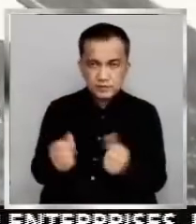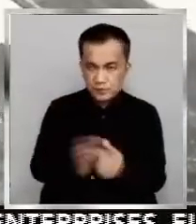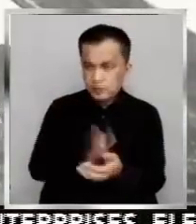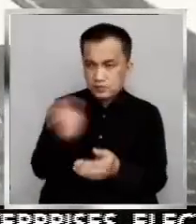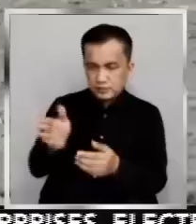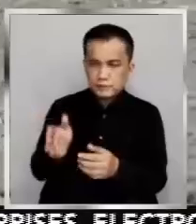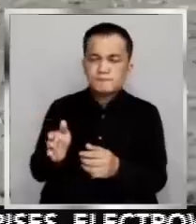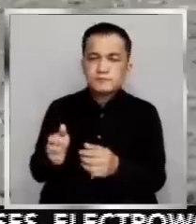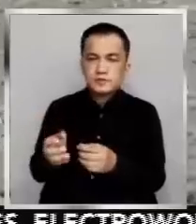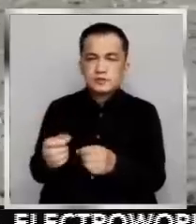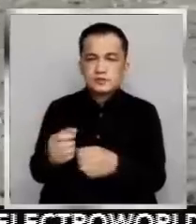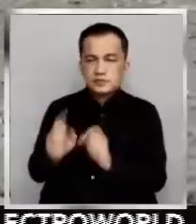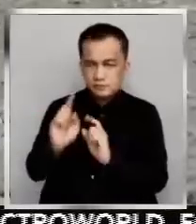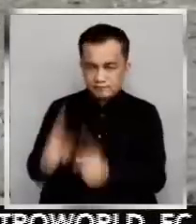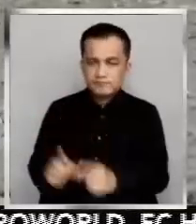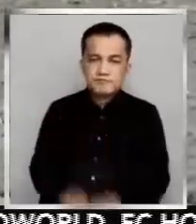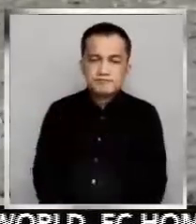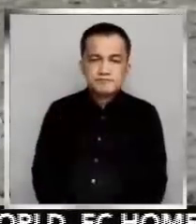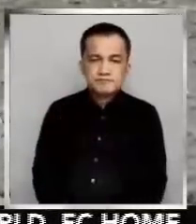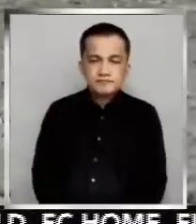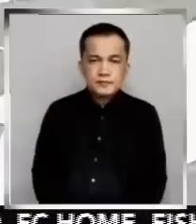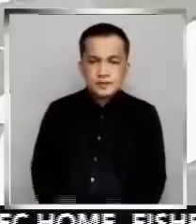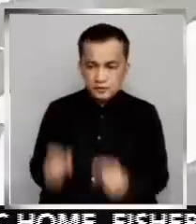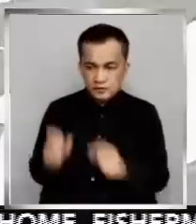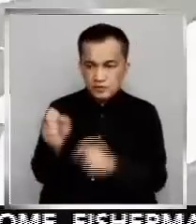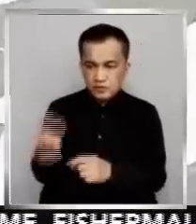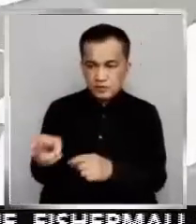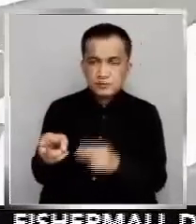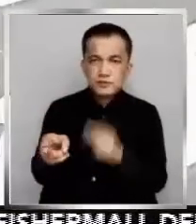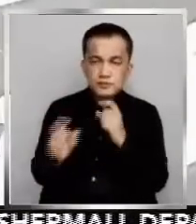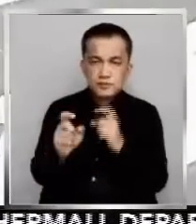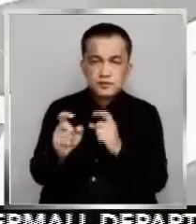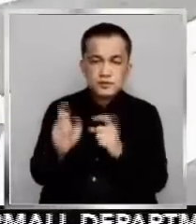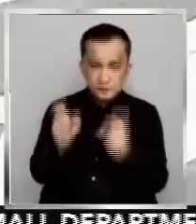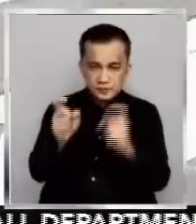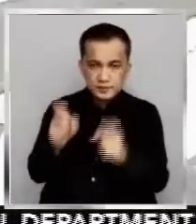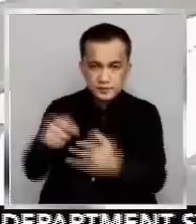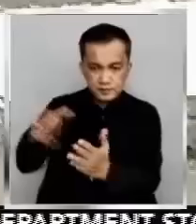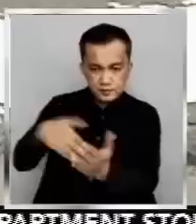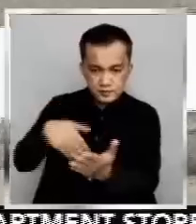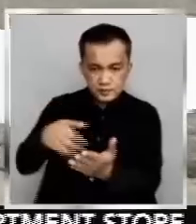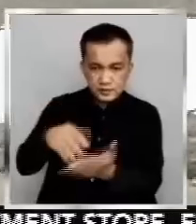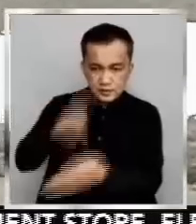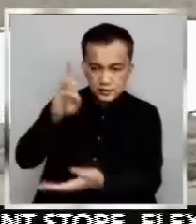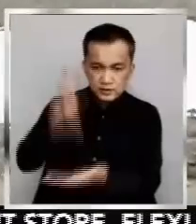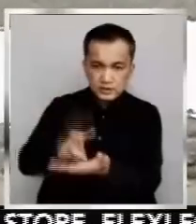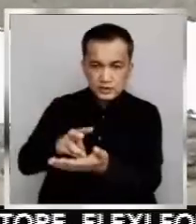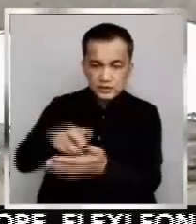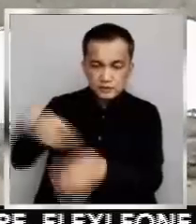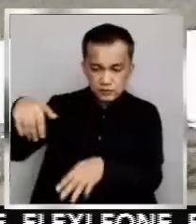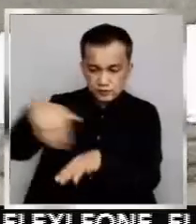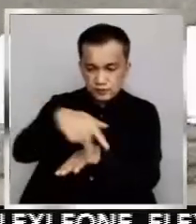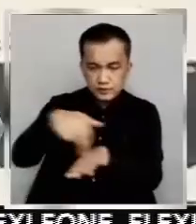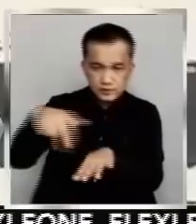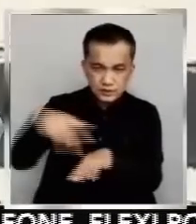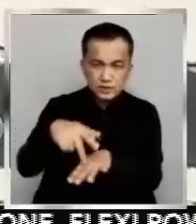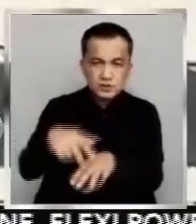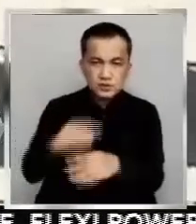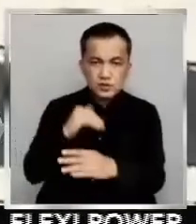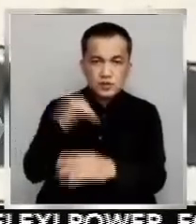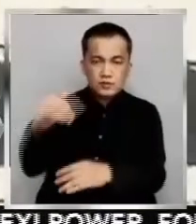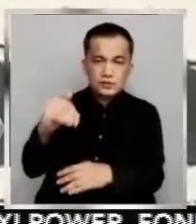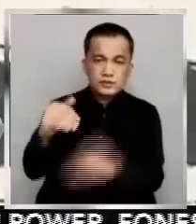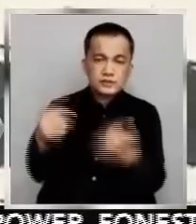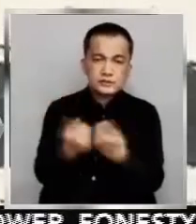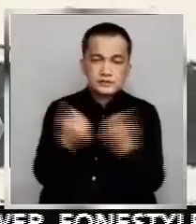namin. Agad pinapinturahan ng opisina ang itinakdang pedestrian lane sa lugar para iwas aksidente. Okay na